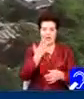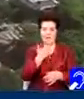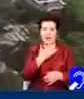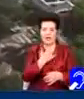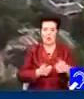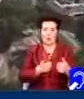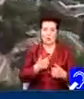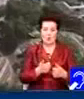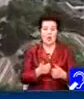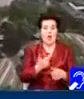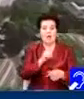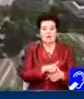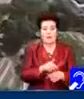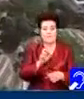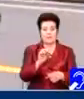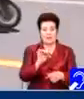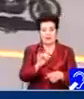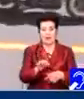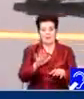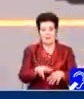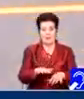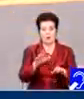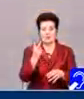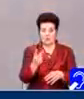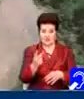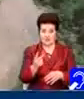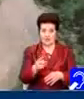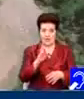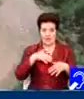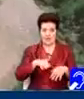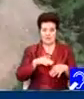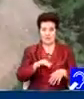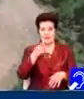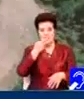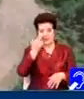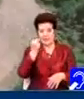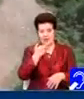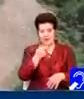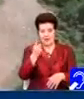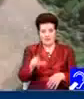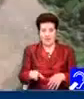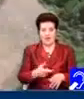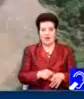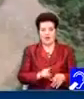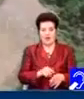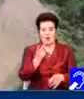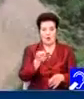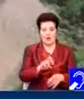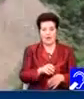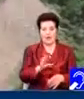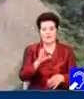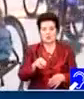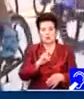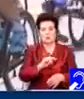americană. După ciclistul basarabean, pe locurile 2 și 3 s-au clasat un kazah și un italian. Ultima etapă a turului Coreei de Sud s-a